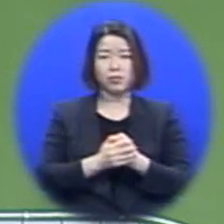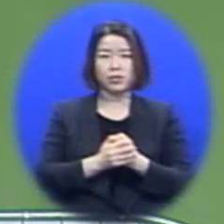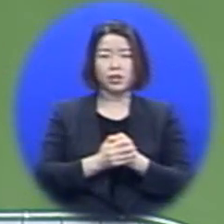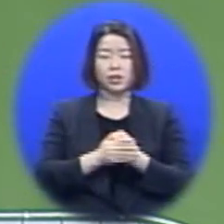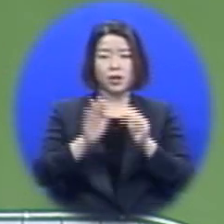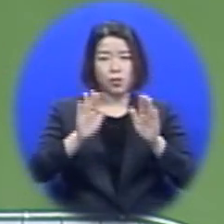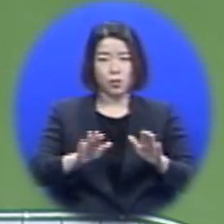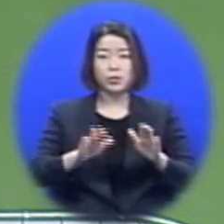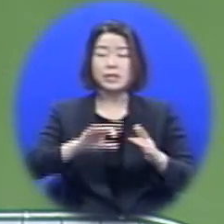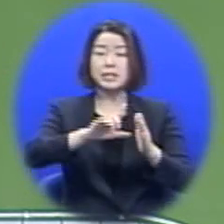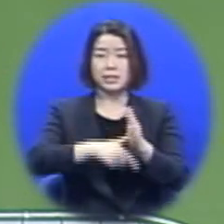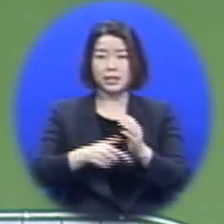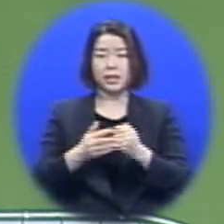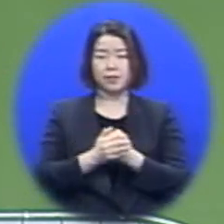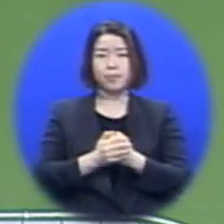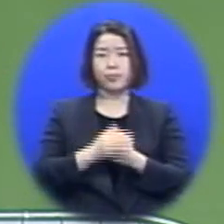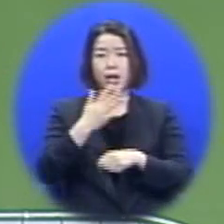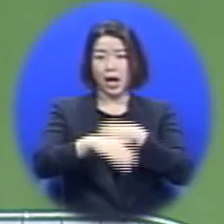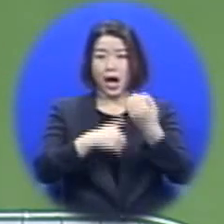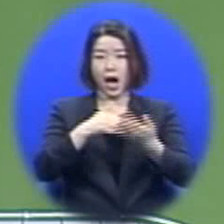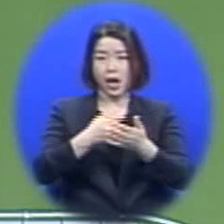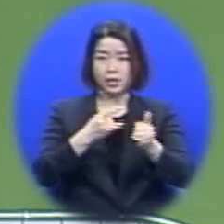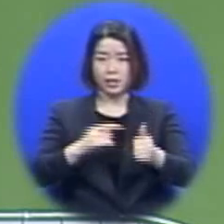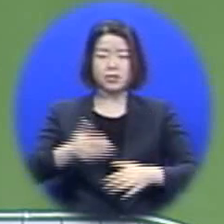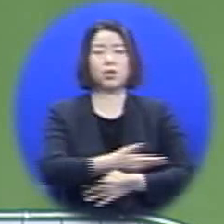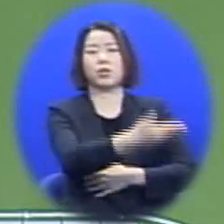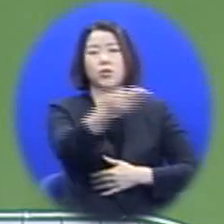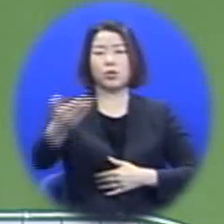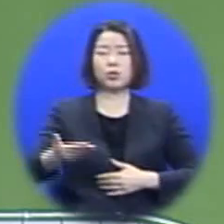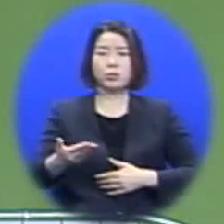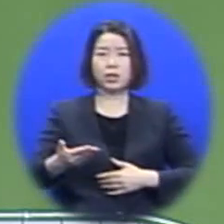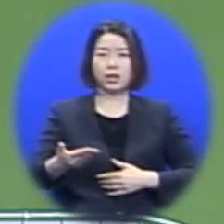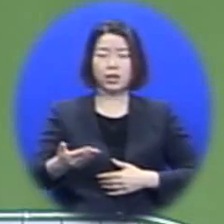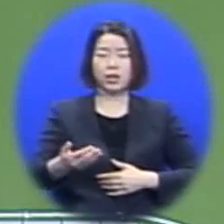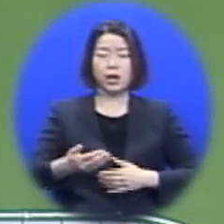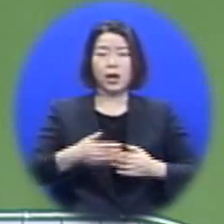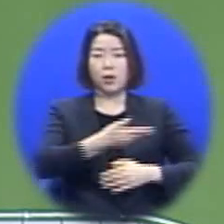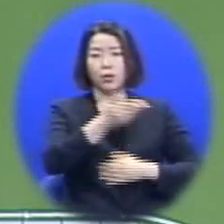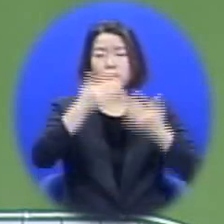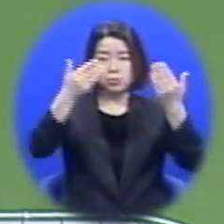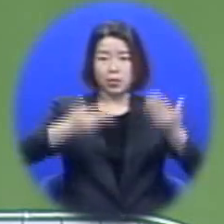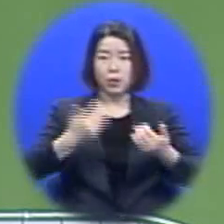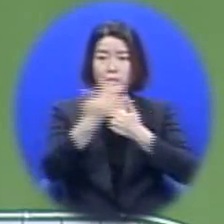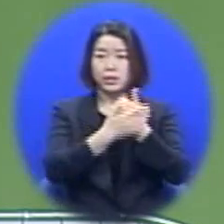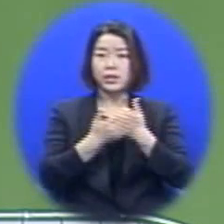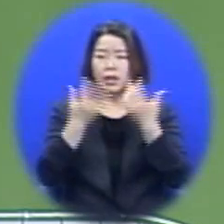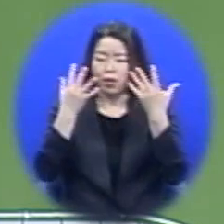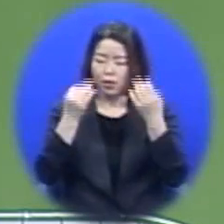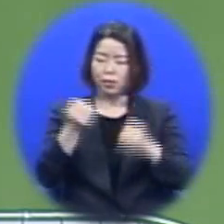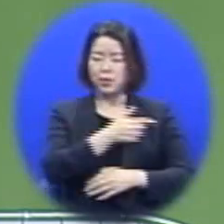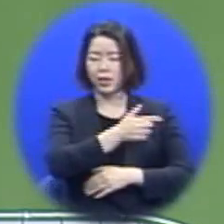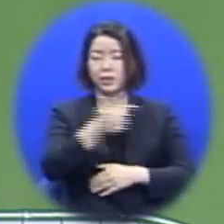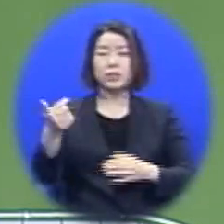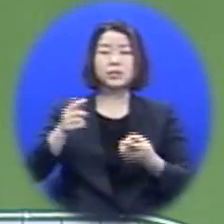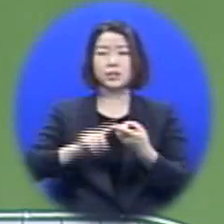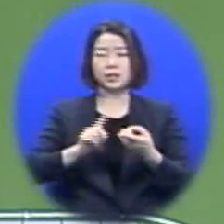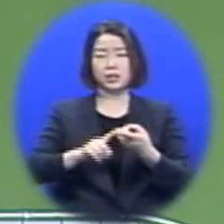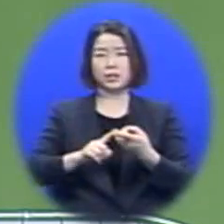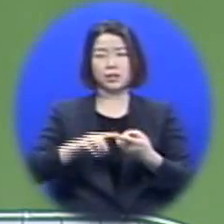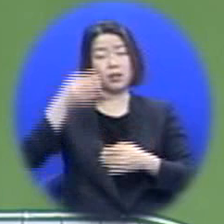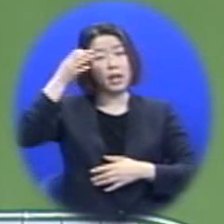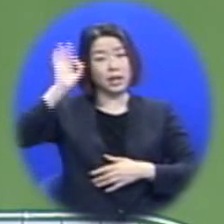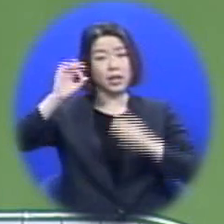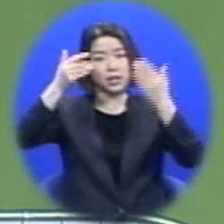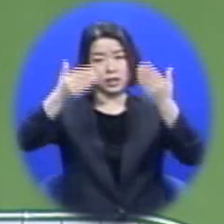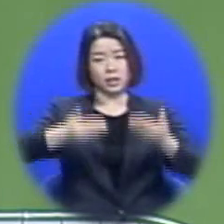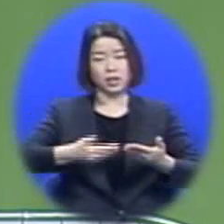오늘 이 시간에 하나님께서 여러분들에게 여러분이 받고 있는 은혜가 얼마나 큰지를 깨닫게